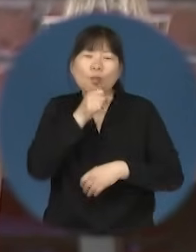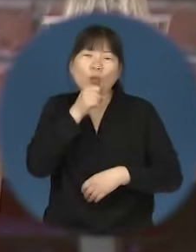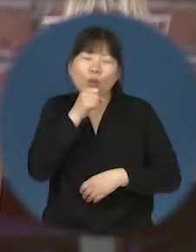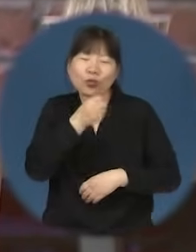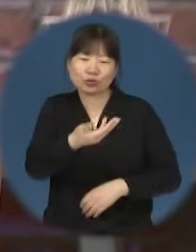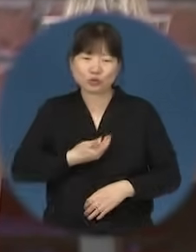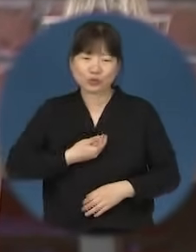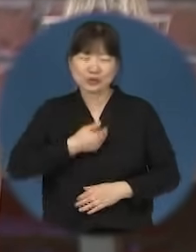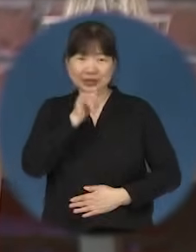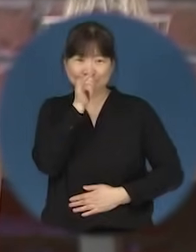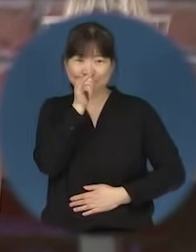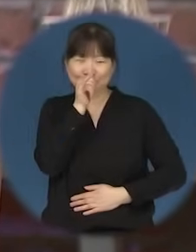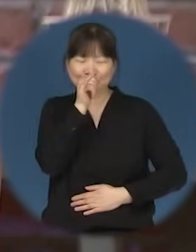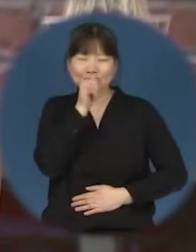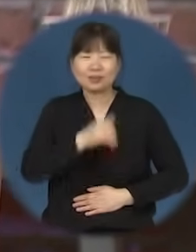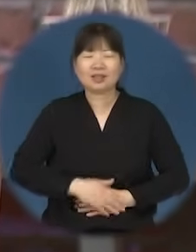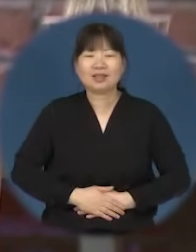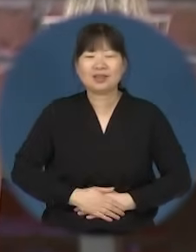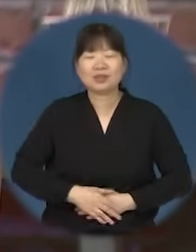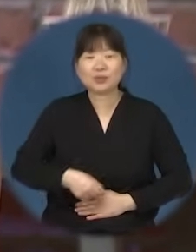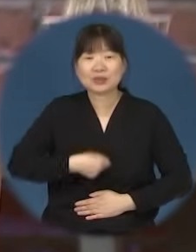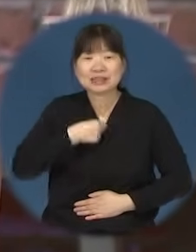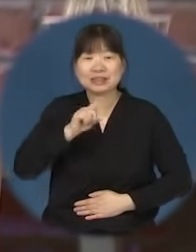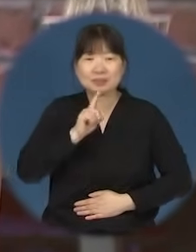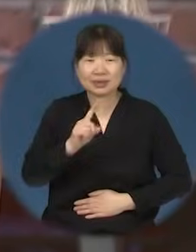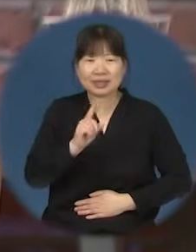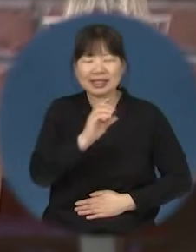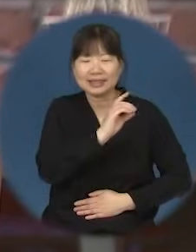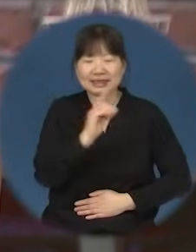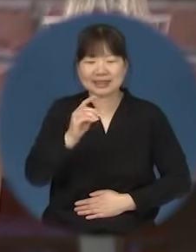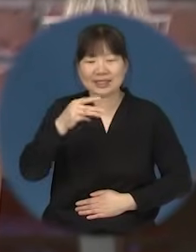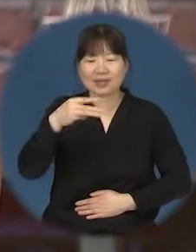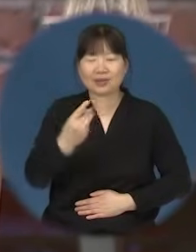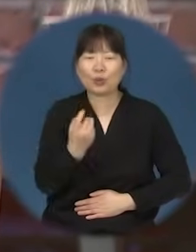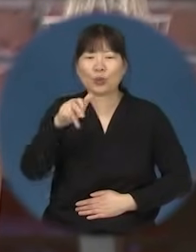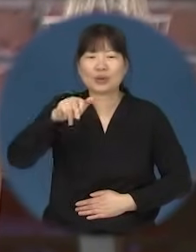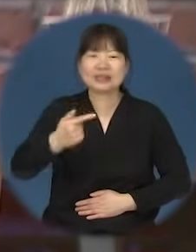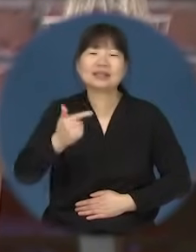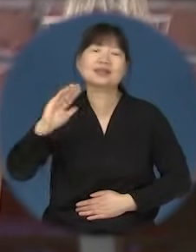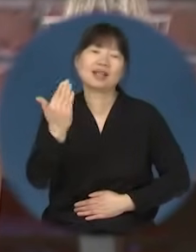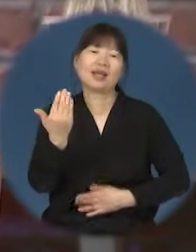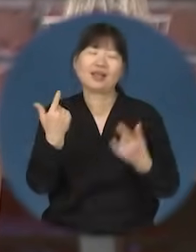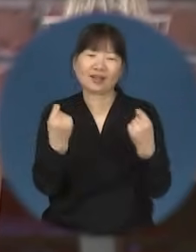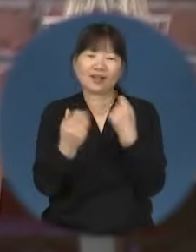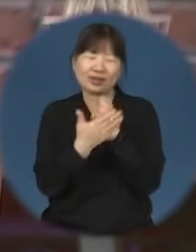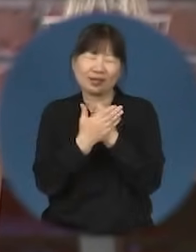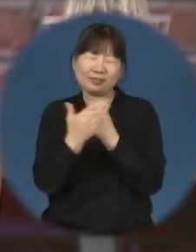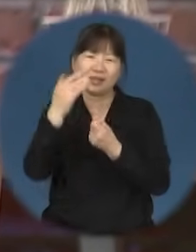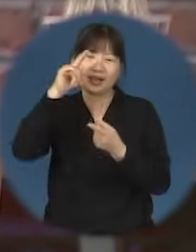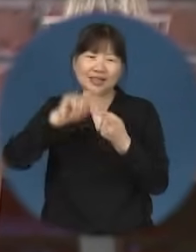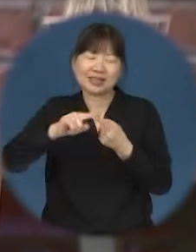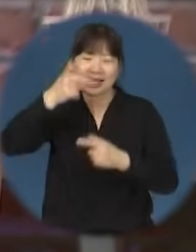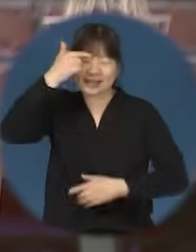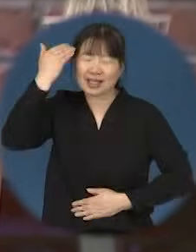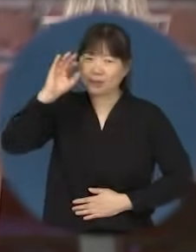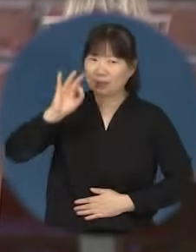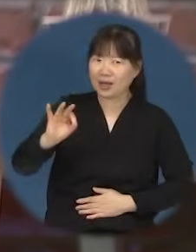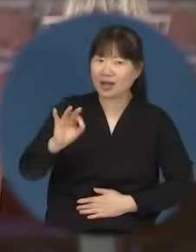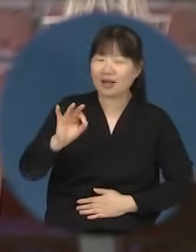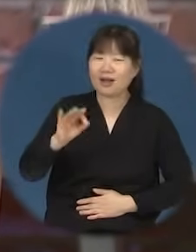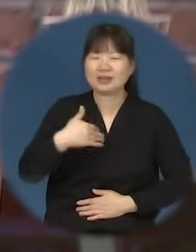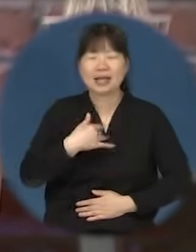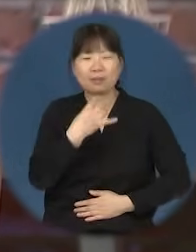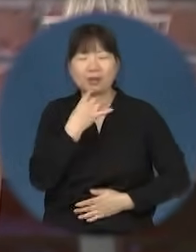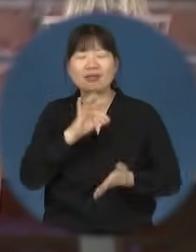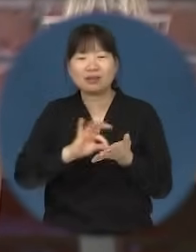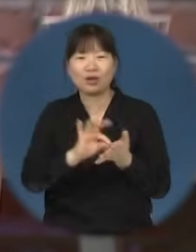맞아요. 예. 그 포인트가 사실은 디지털 토큰이 되는 거죠. 아, 그렇죠. 예, 그래서 그거를 옛날 같은 포인트는